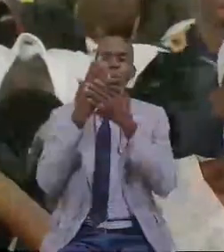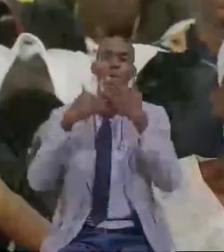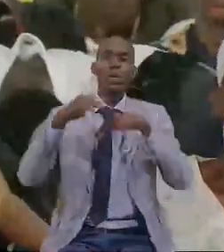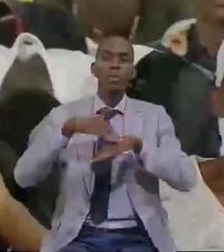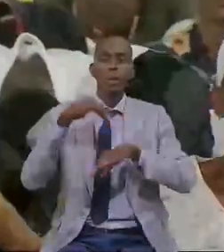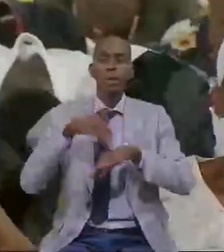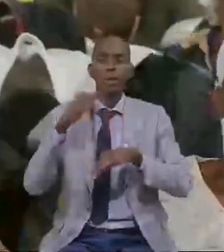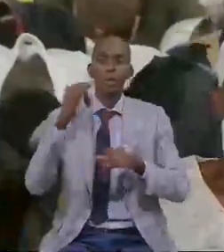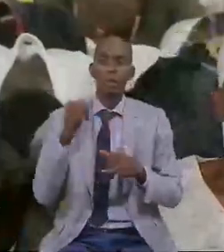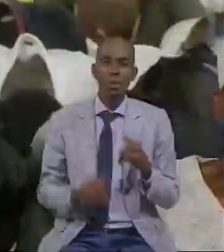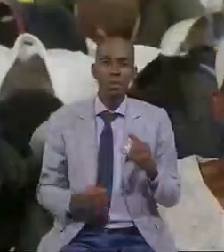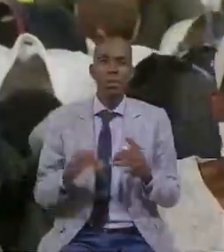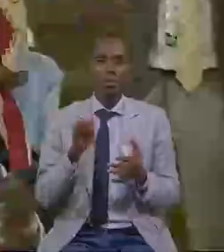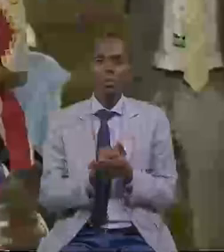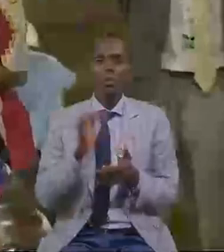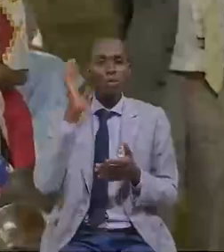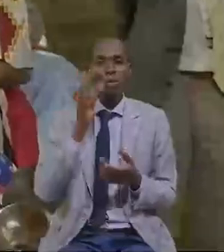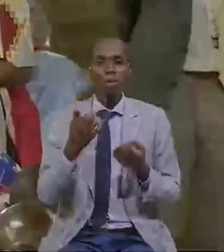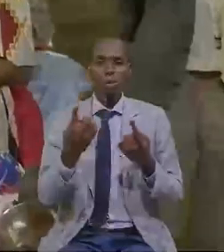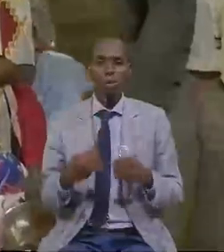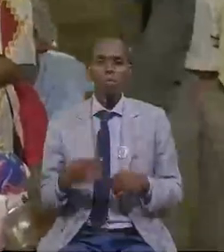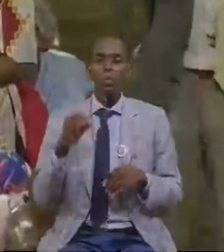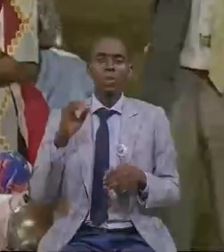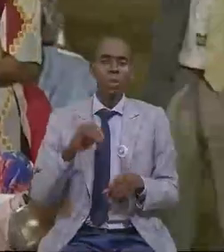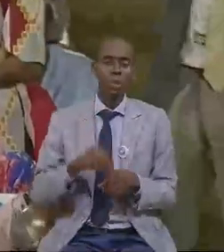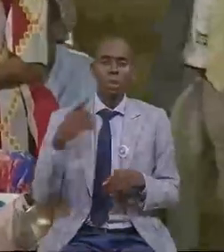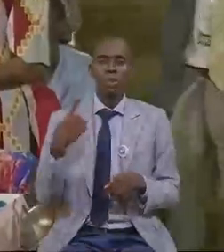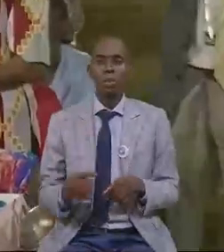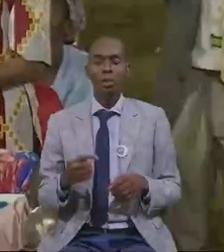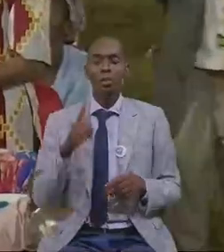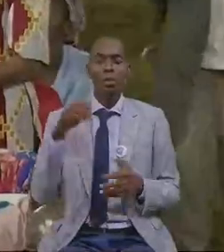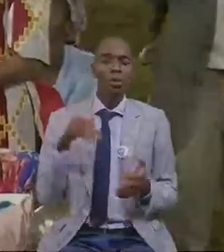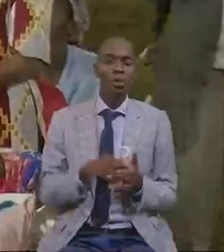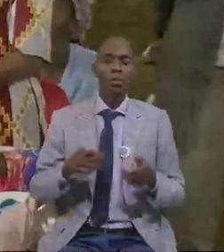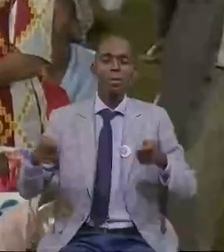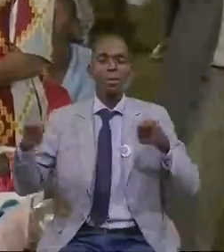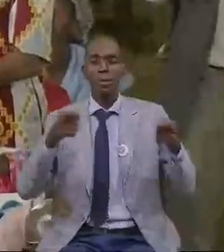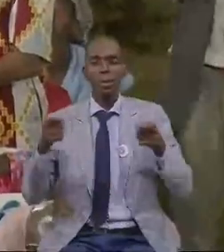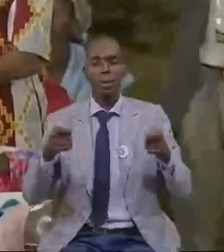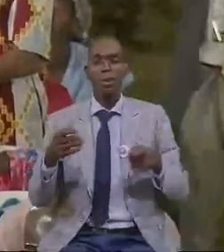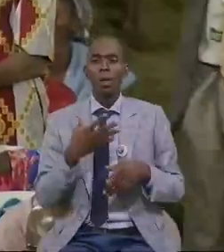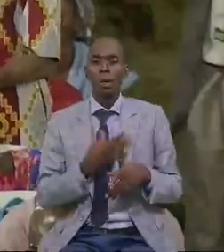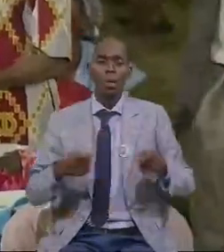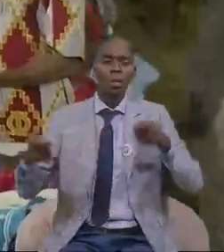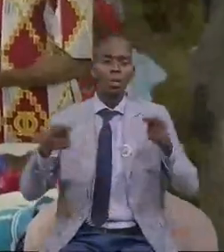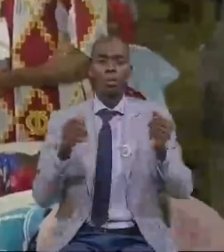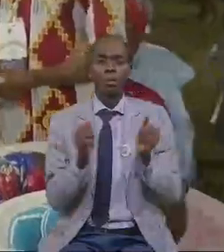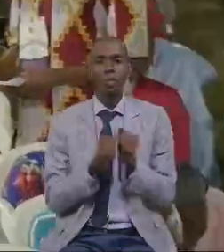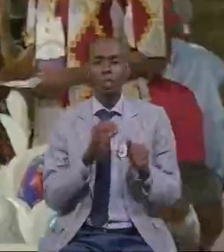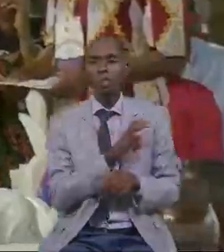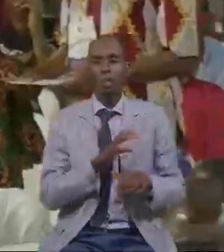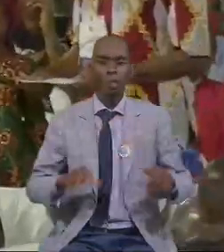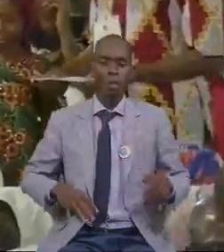finalement et qui vont venir au règne millénaire et régner avec Christ,